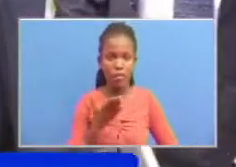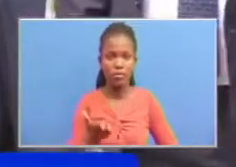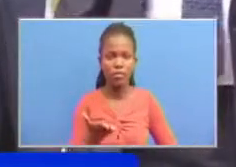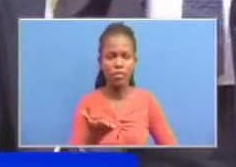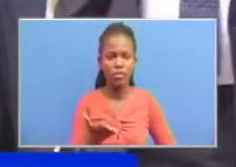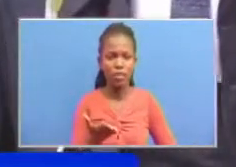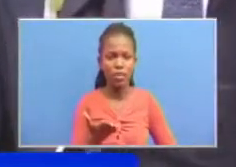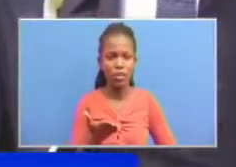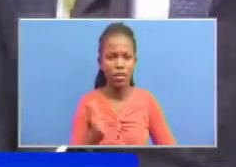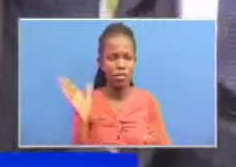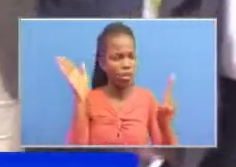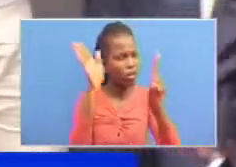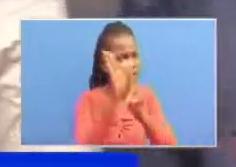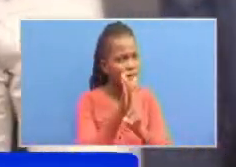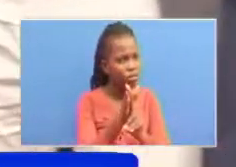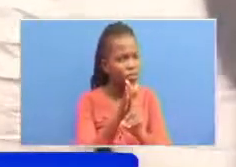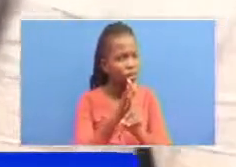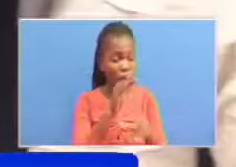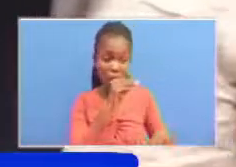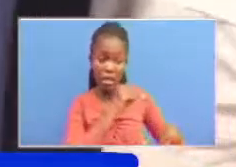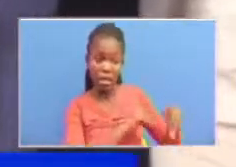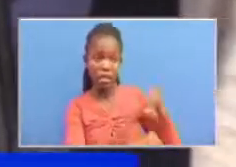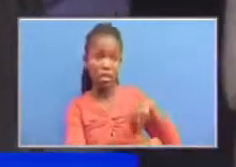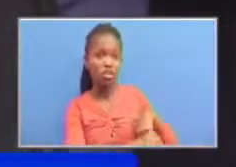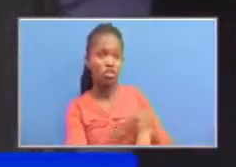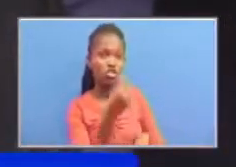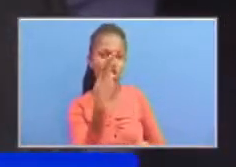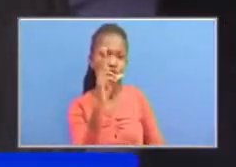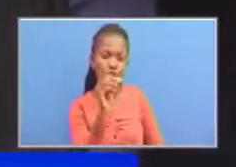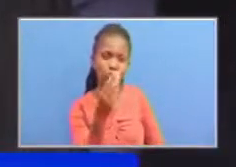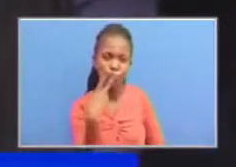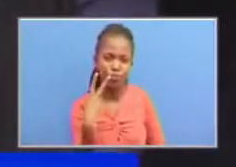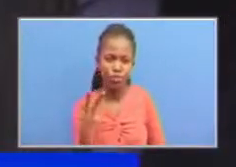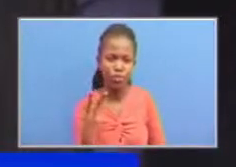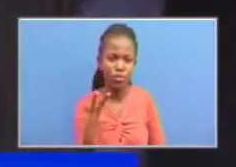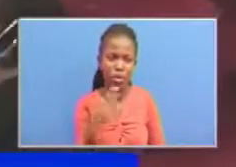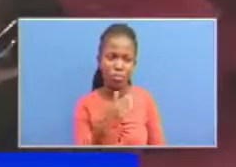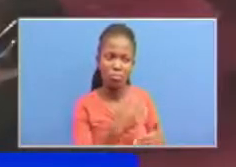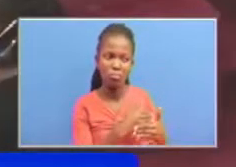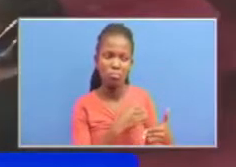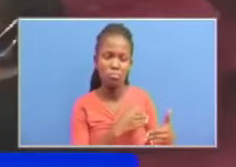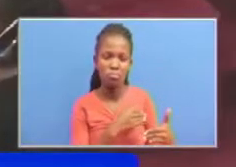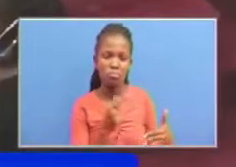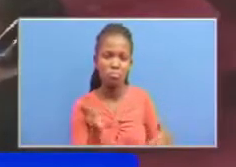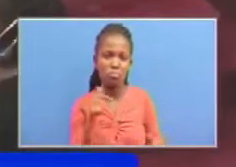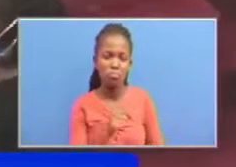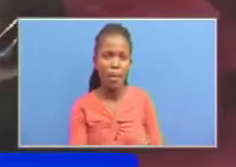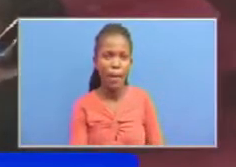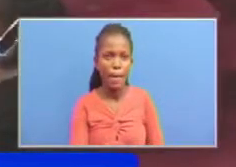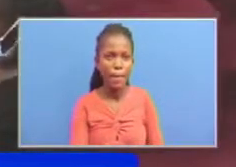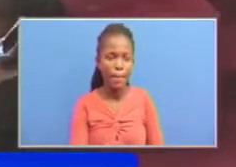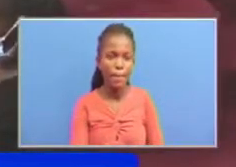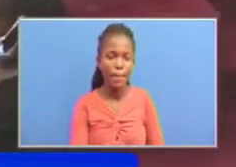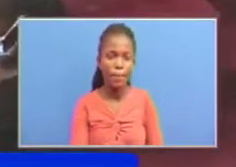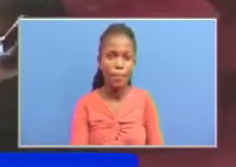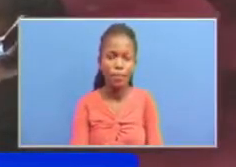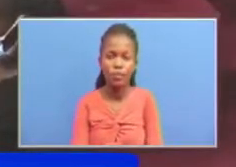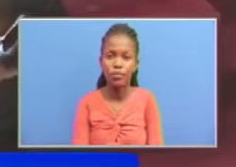mekwitha maivikewa usakuwa nisu wa mwaka wa angilile na ile utemu viku. I wish to lay the following paper on the table of